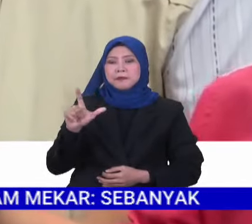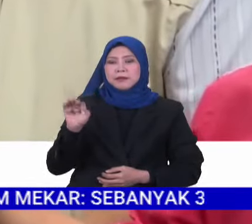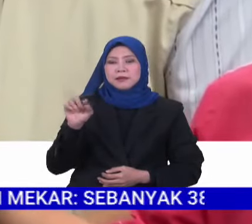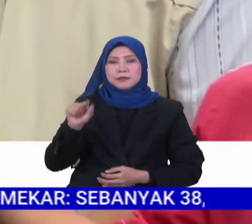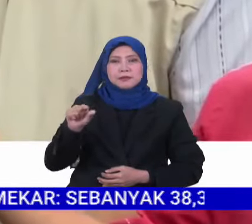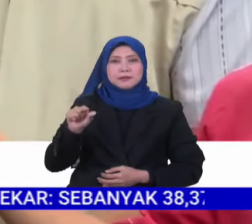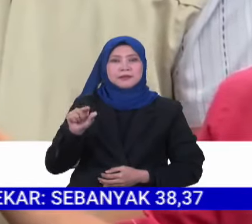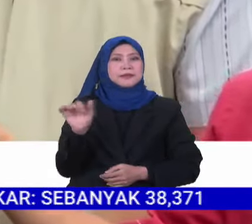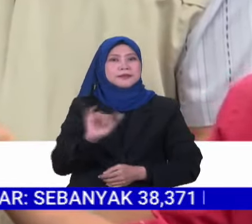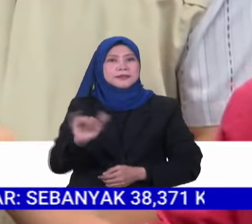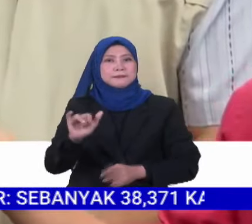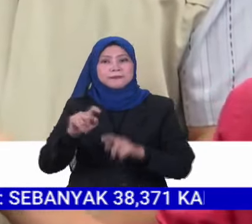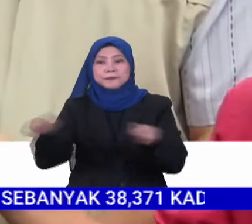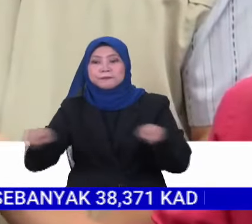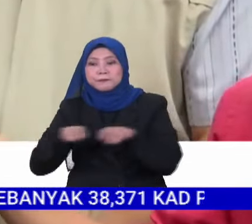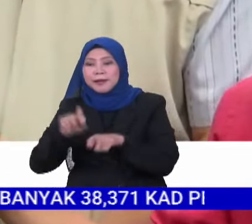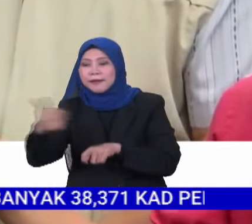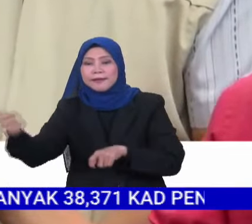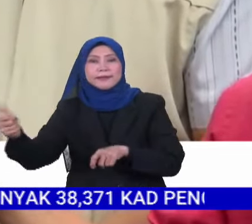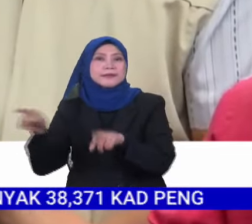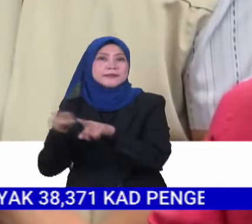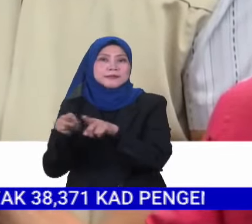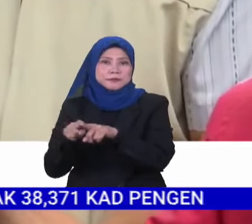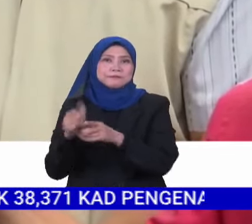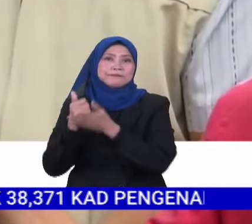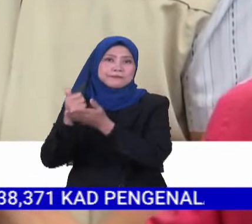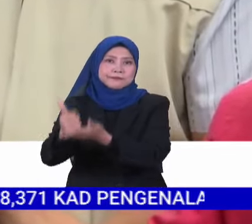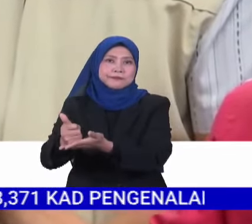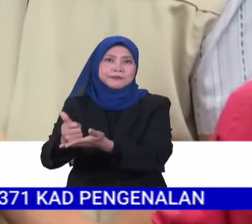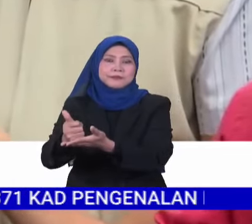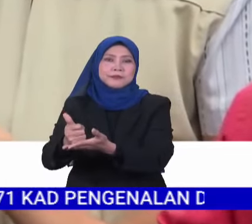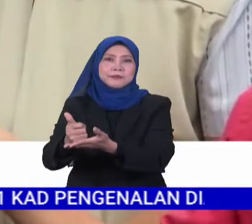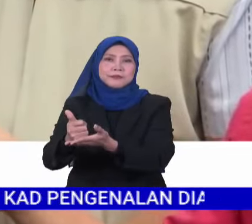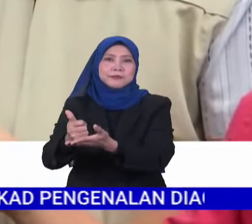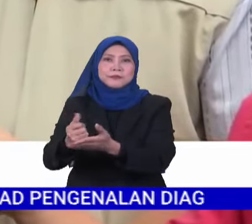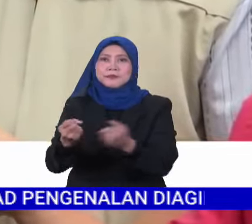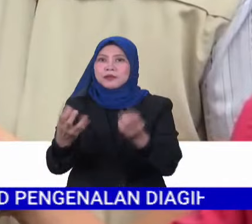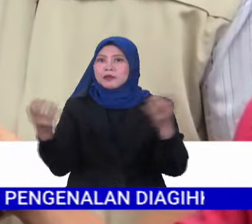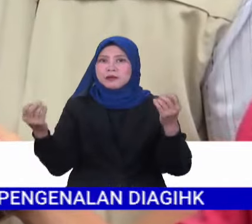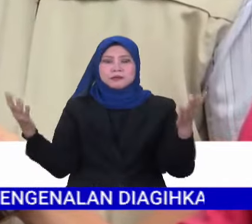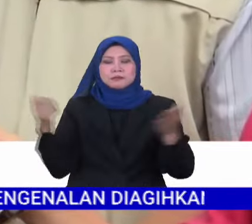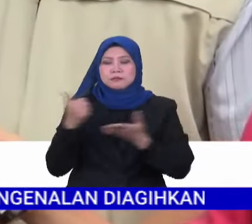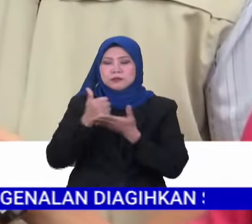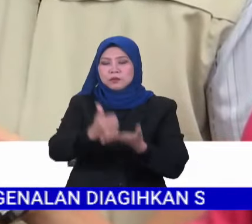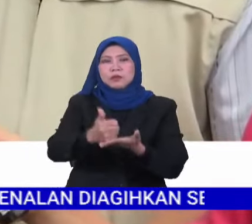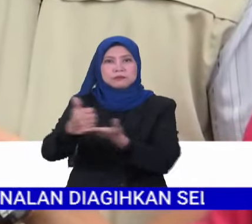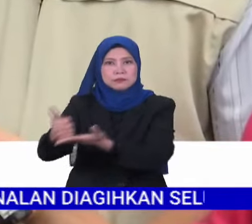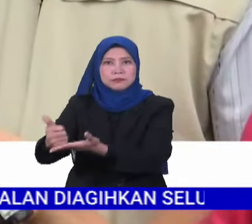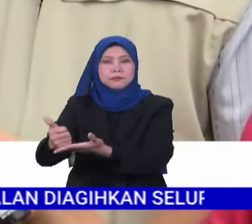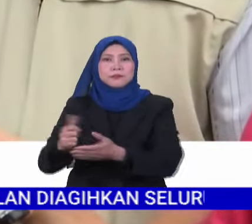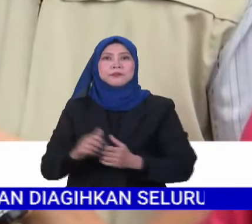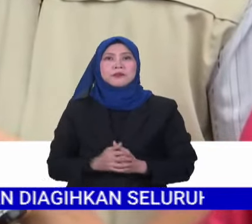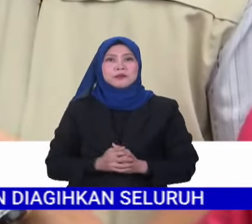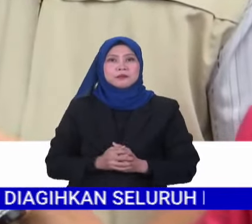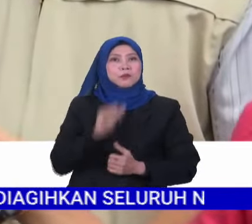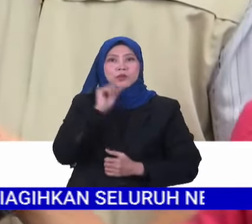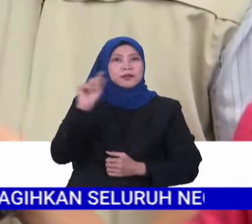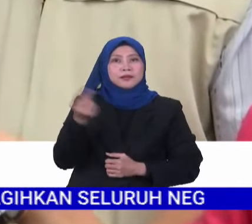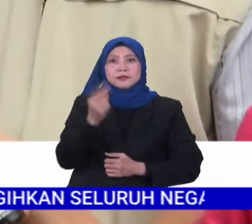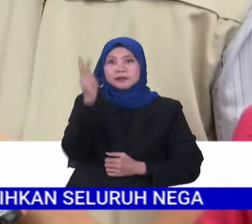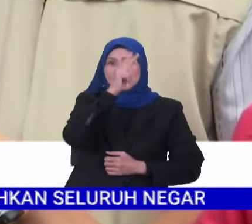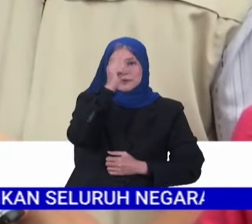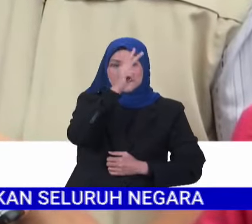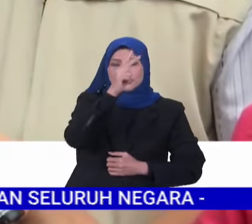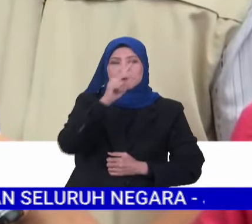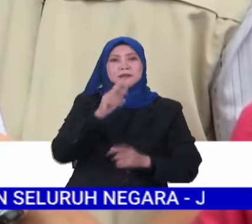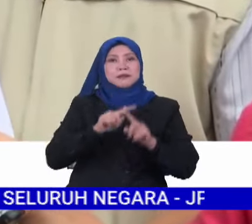seperti di cepat-cepat lain juga di tempat-tempat lain juga banyak bantuan disalurkan bukan saja daripada kerjaan